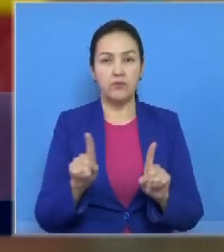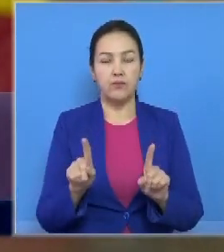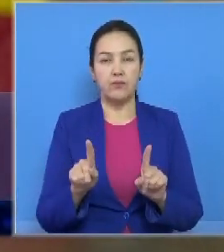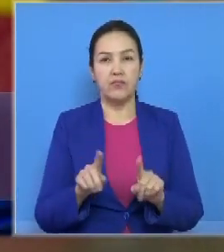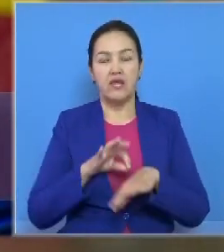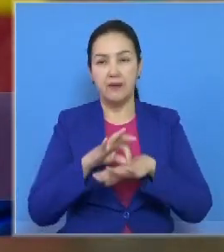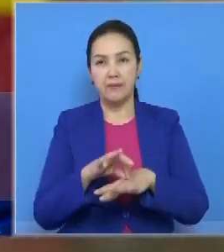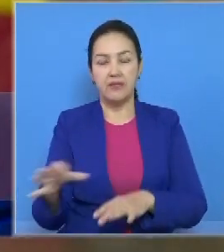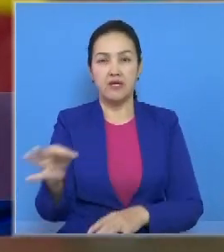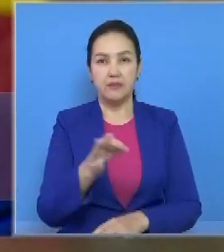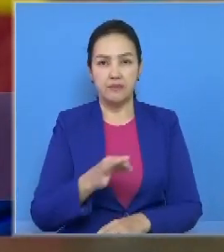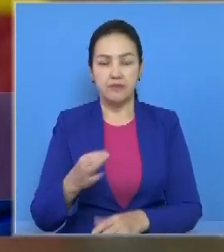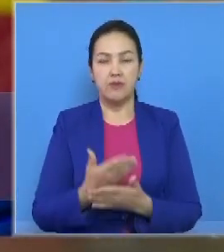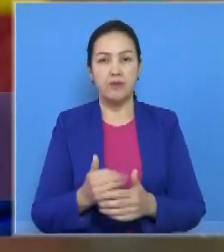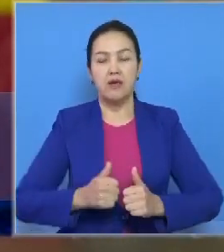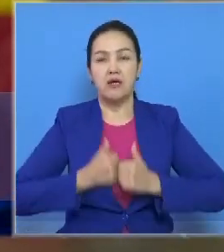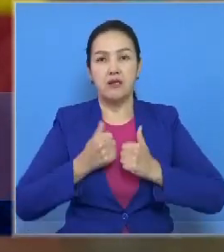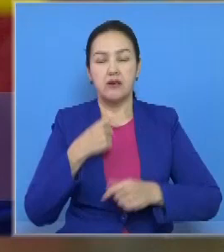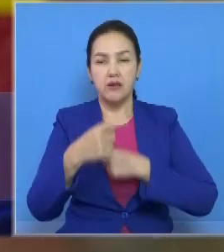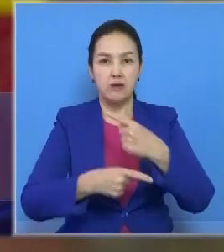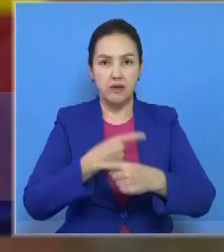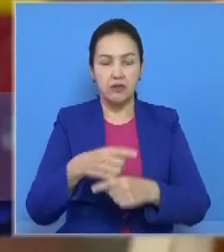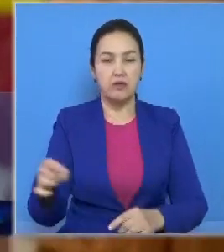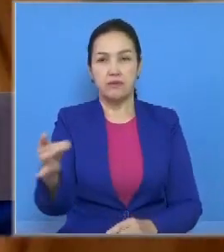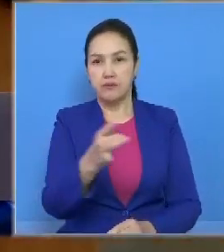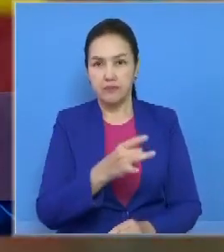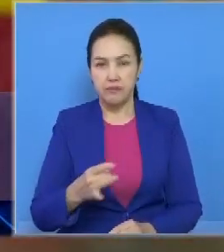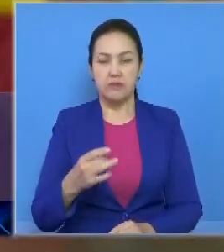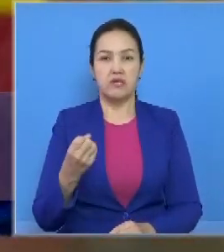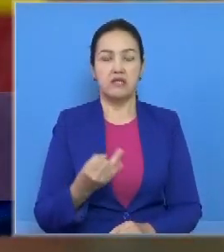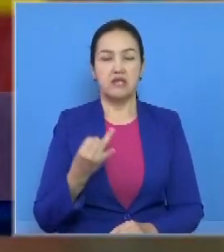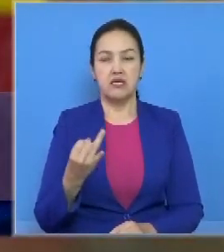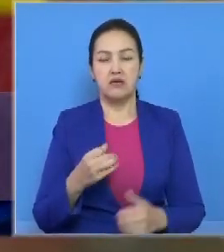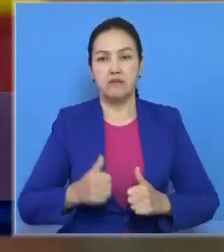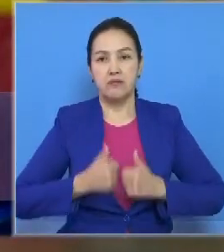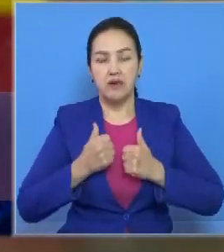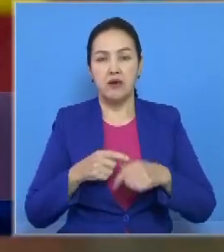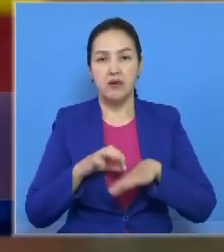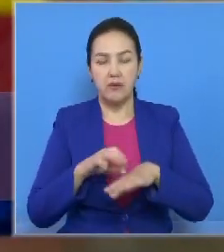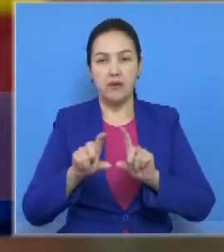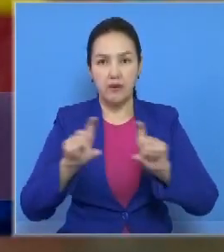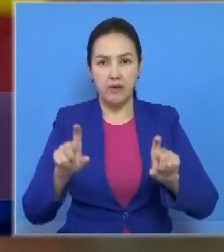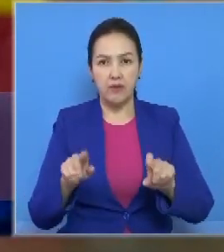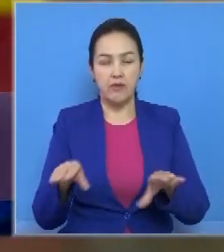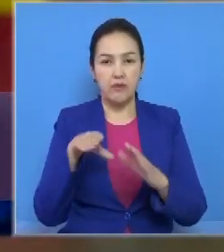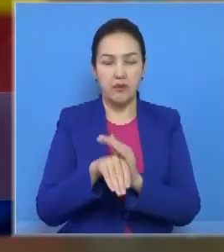чтобы пройти в областной, и теперь мы будем стараться, чтобы пройти в республику, и постараемся вывести свою школу в топы нашей страны.